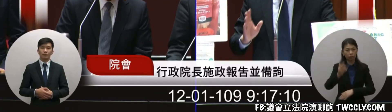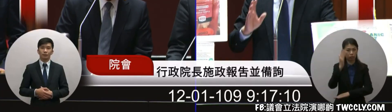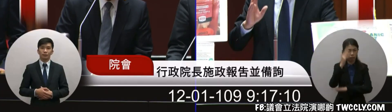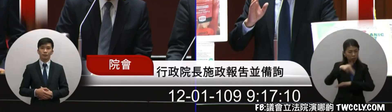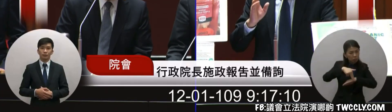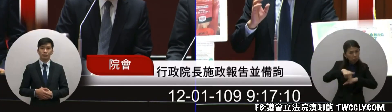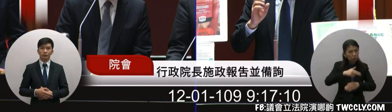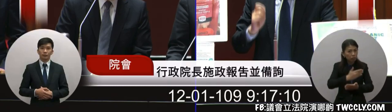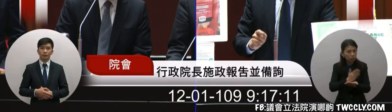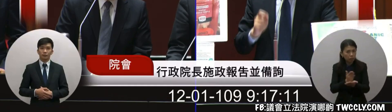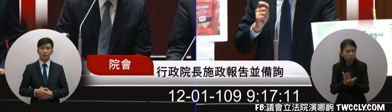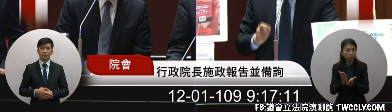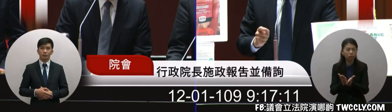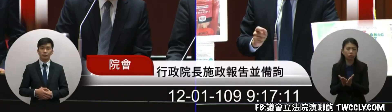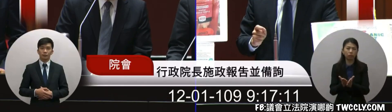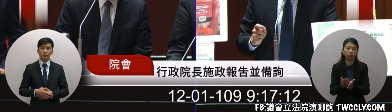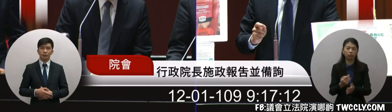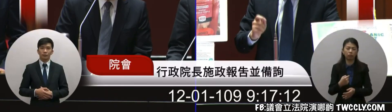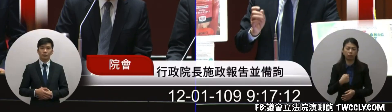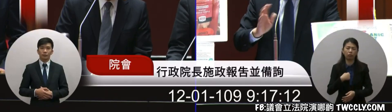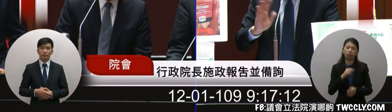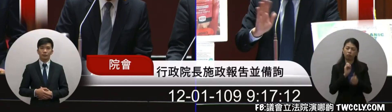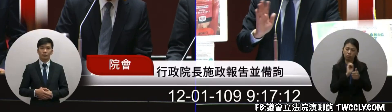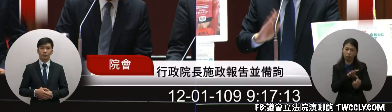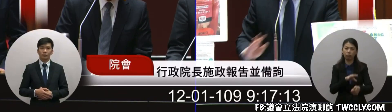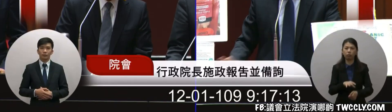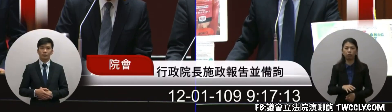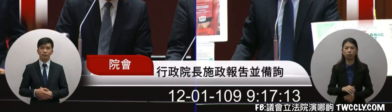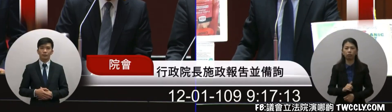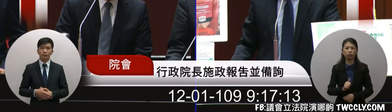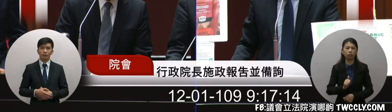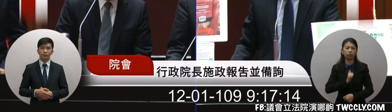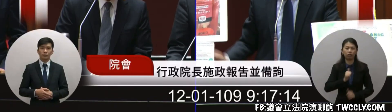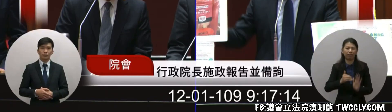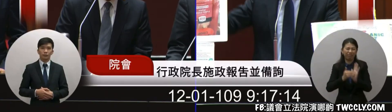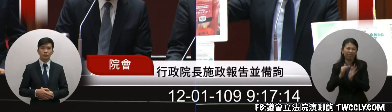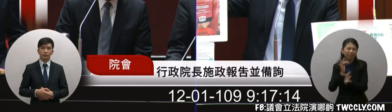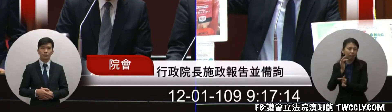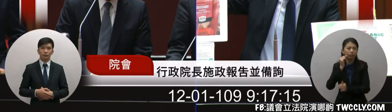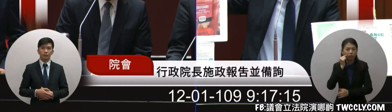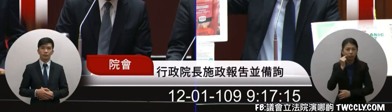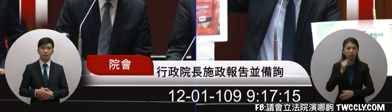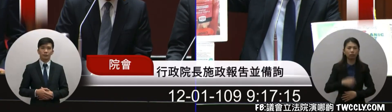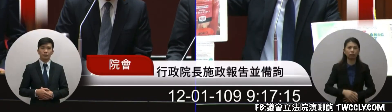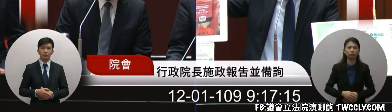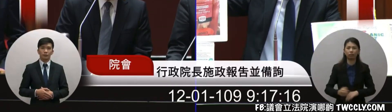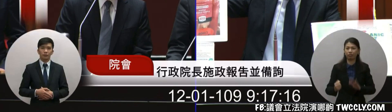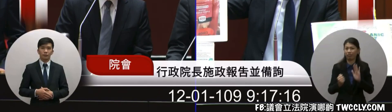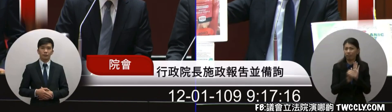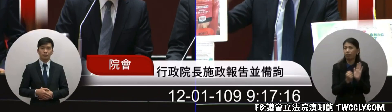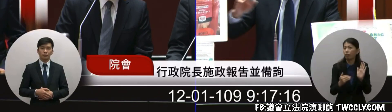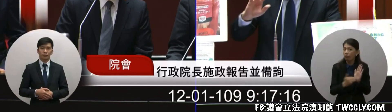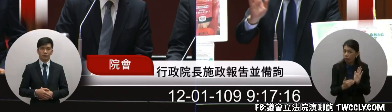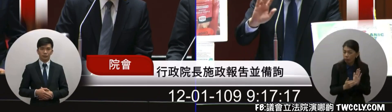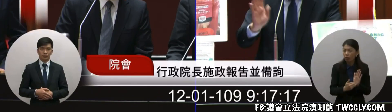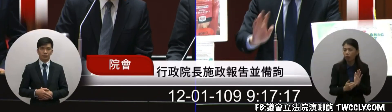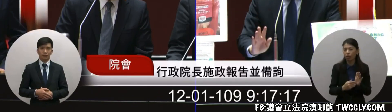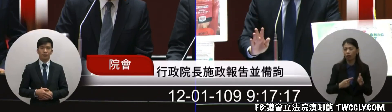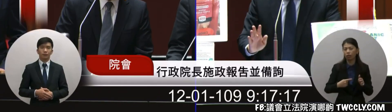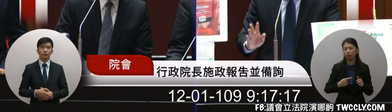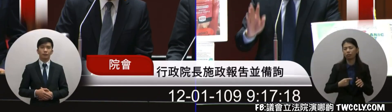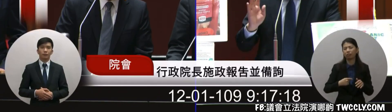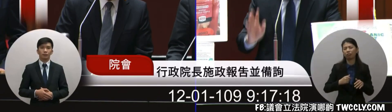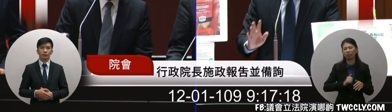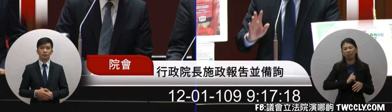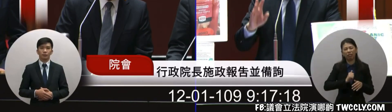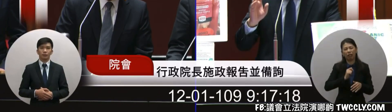哈，我直说啦，我们其实真的没有办法防范到。其实就算你把它标出来哈，都已经很难